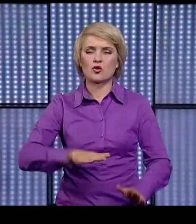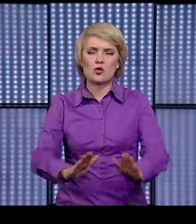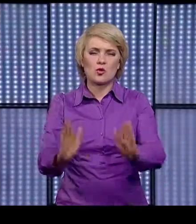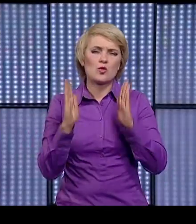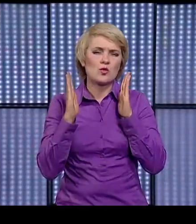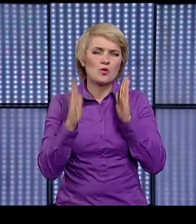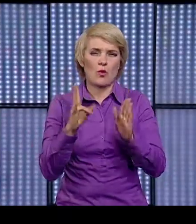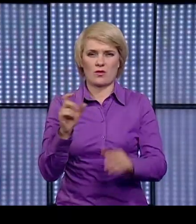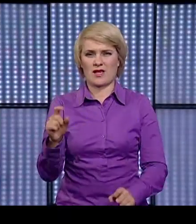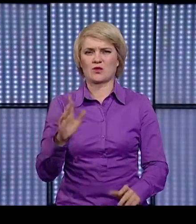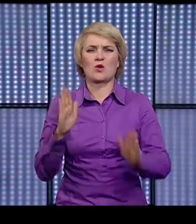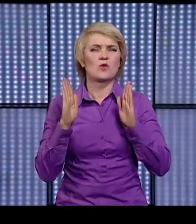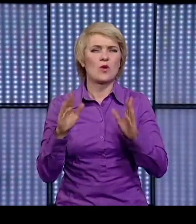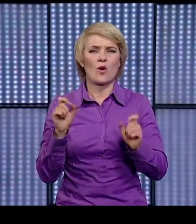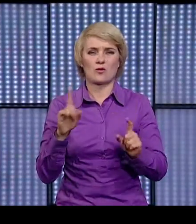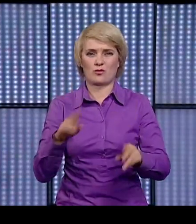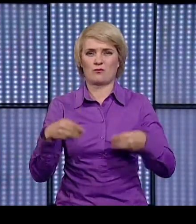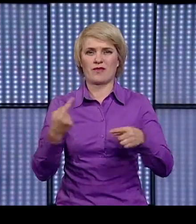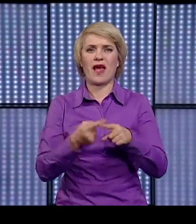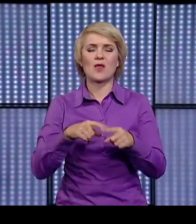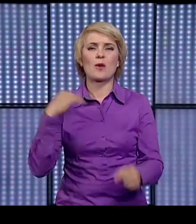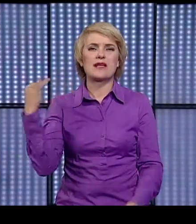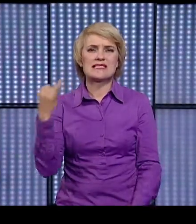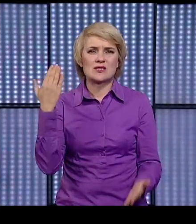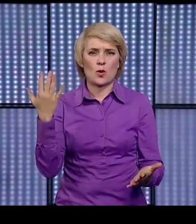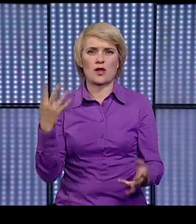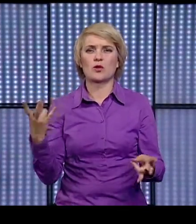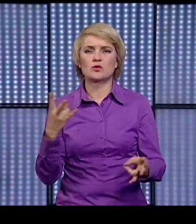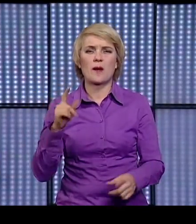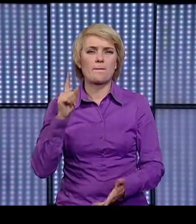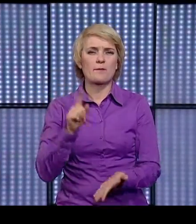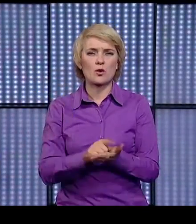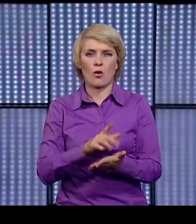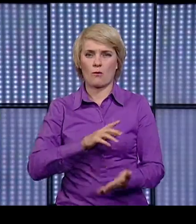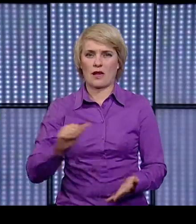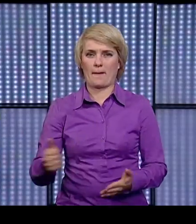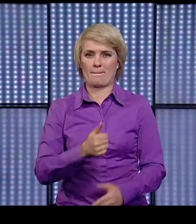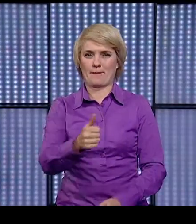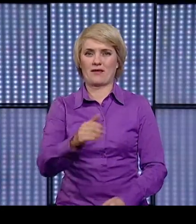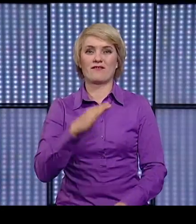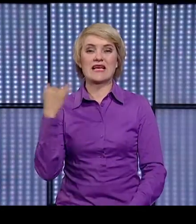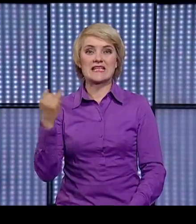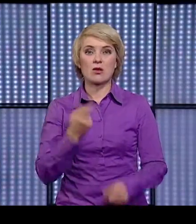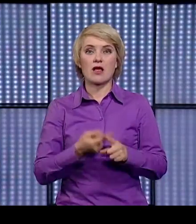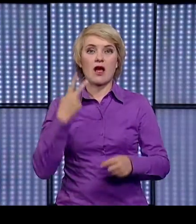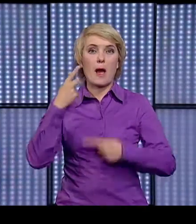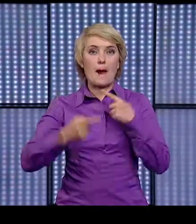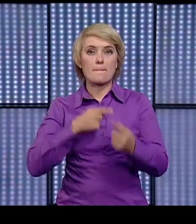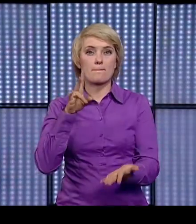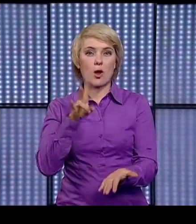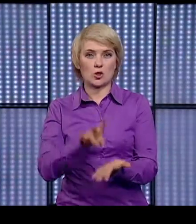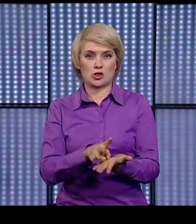тільки в золото будемо боротися. Це історія, я думаю, так що треба по-любому бути першим. В історії це вже пожизненно, можна